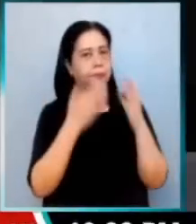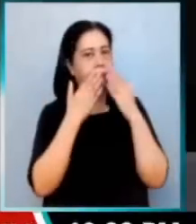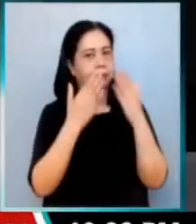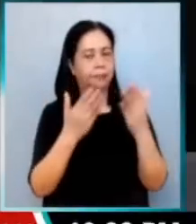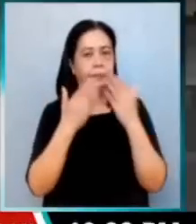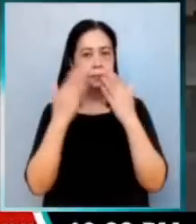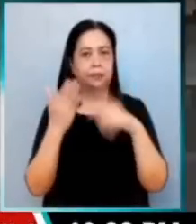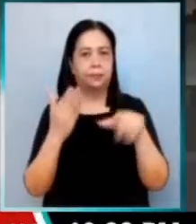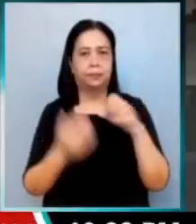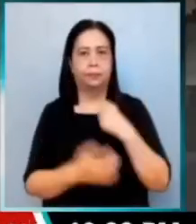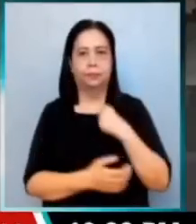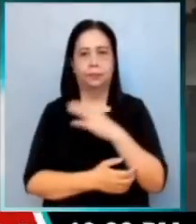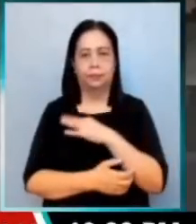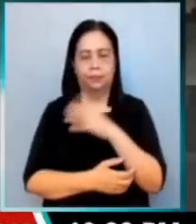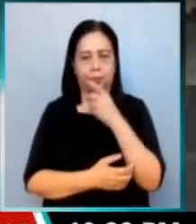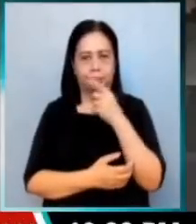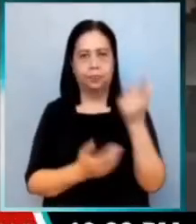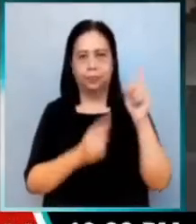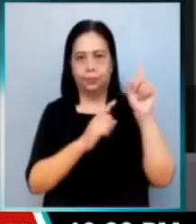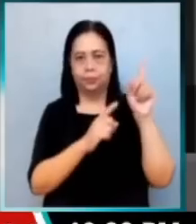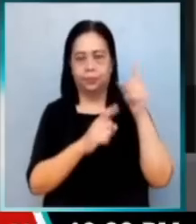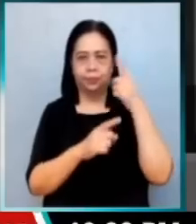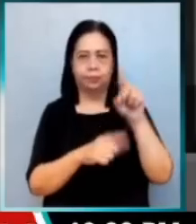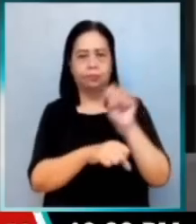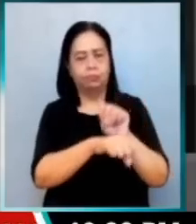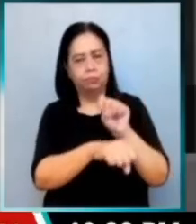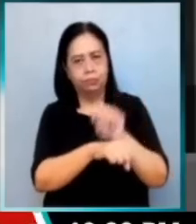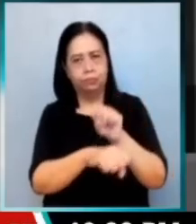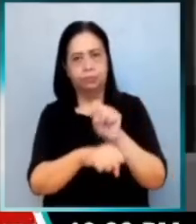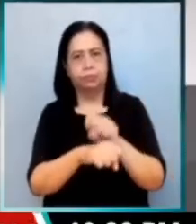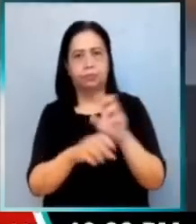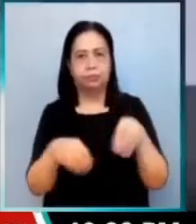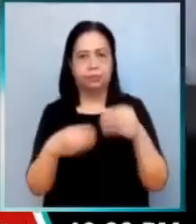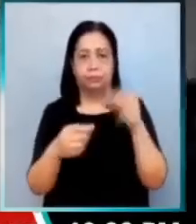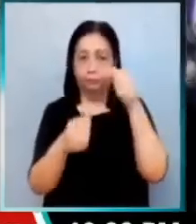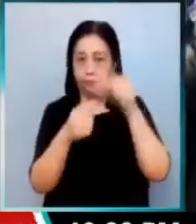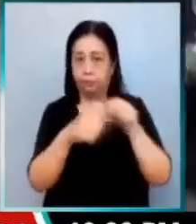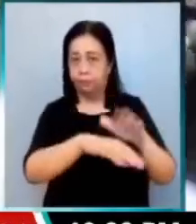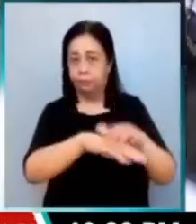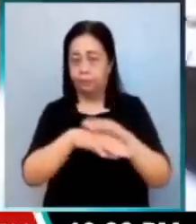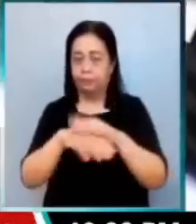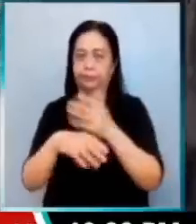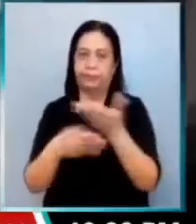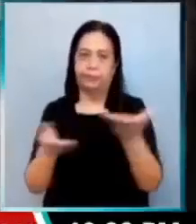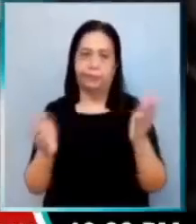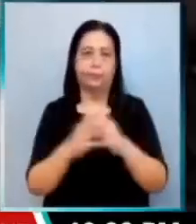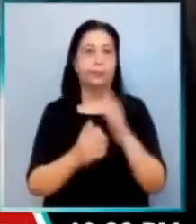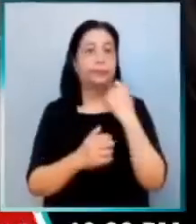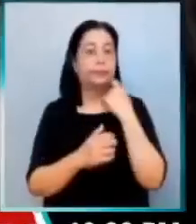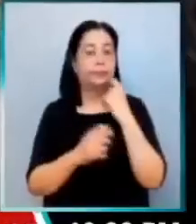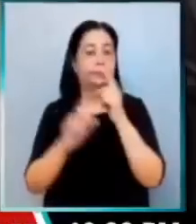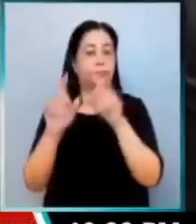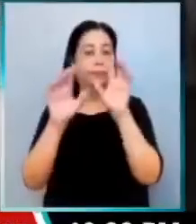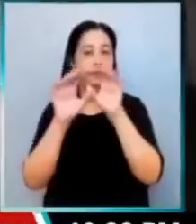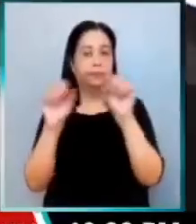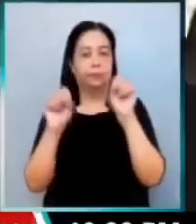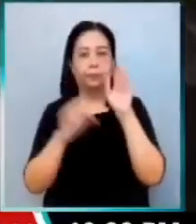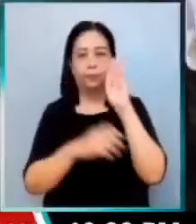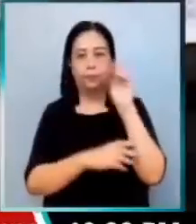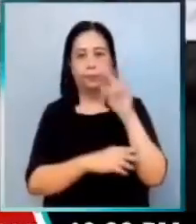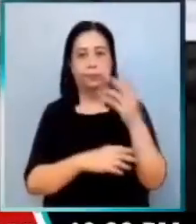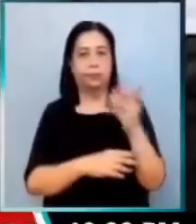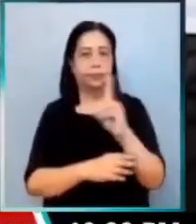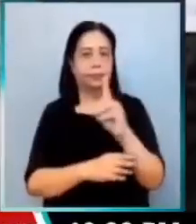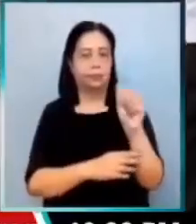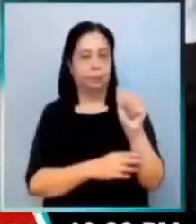staff na naroroon para sa kanilang trabaho at nagbigay ng paalala sa kanila. Kanina nagpunta si Pangulong Marcos sa Department of Agriculture